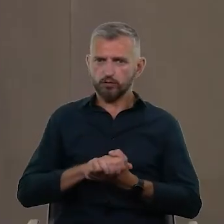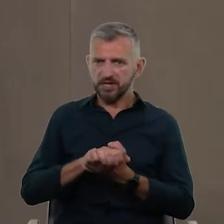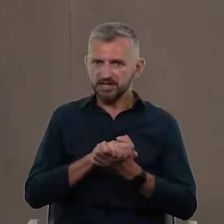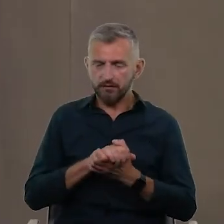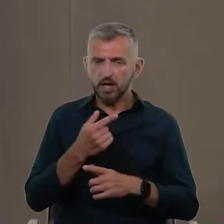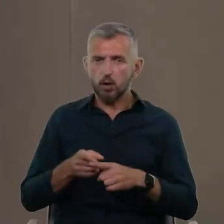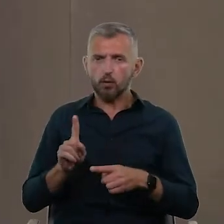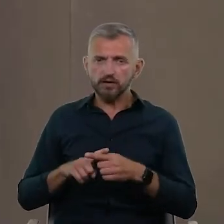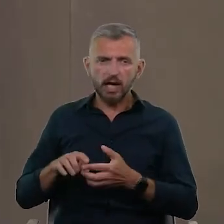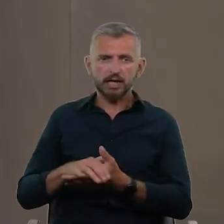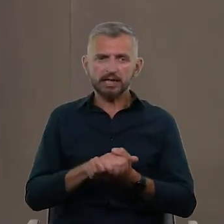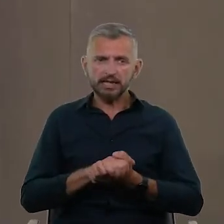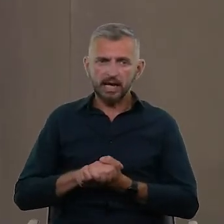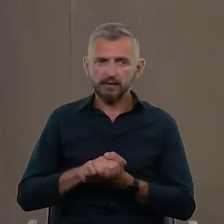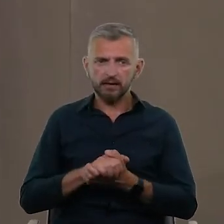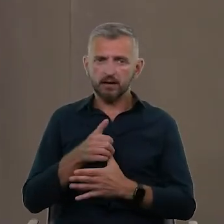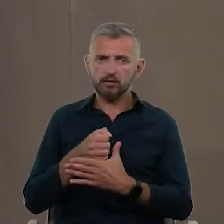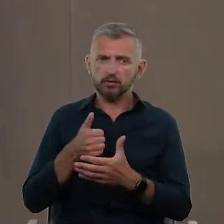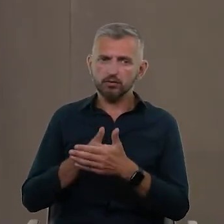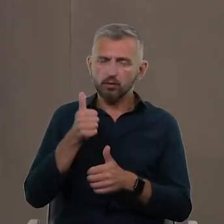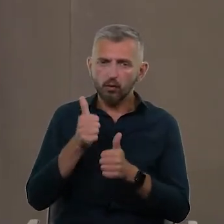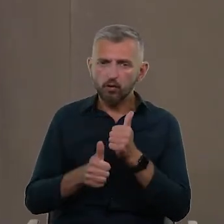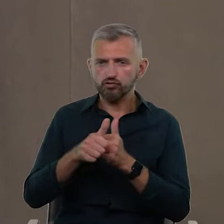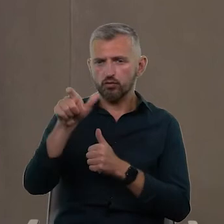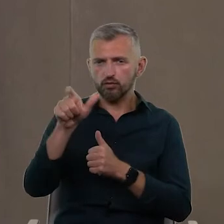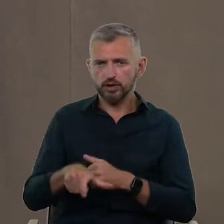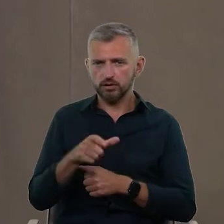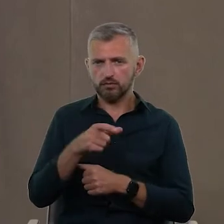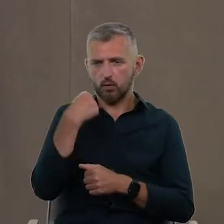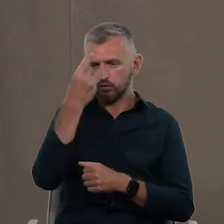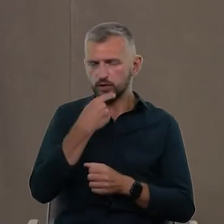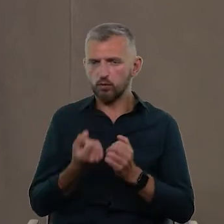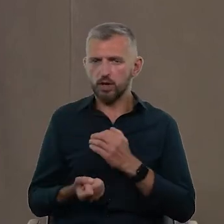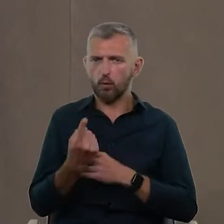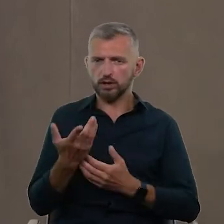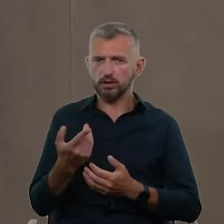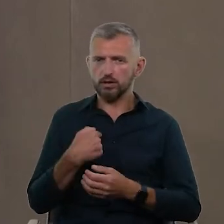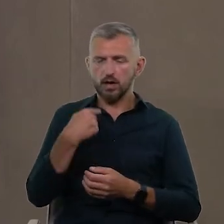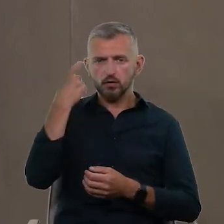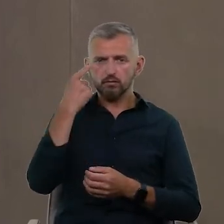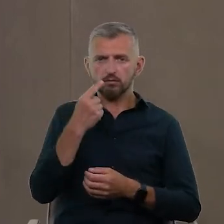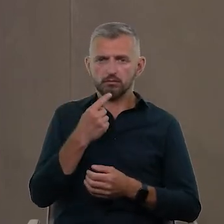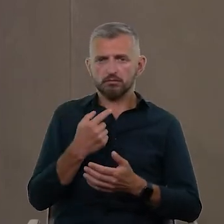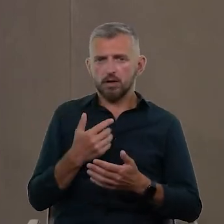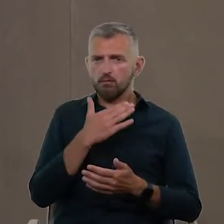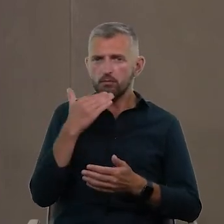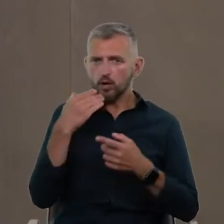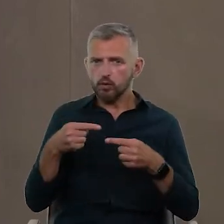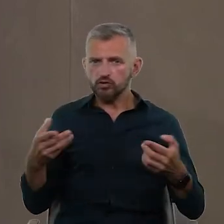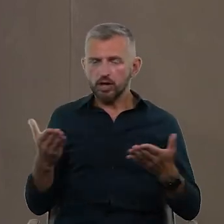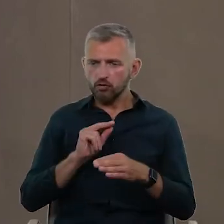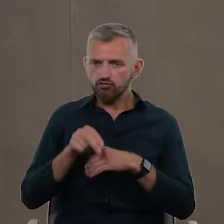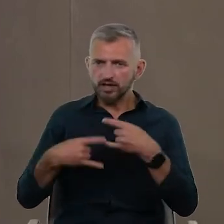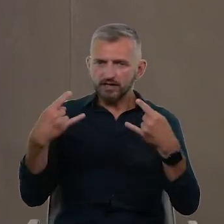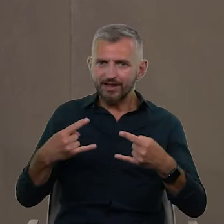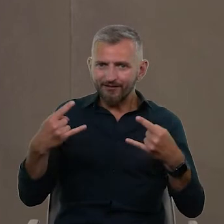ця єдність, вона до кожної людини особисто проходить. І мені здається, що дуже багато таких речей, які через